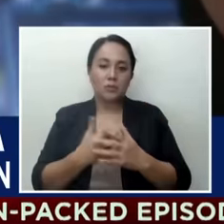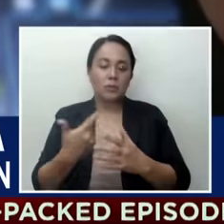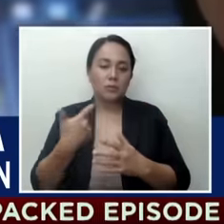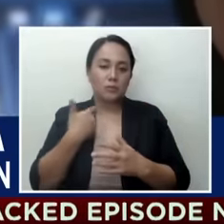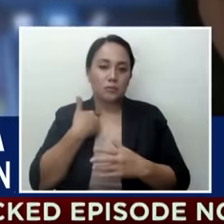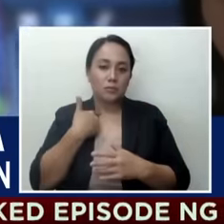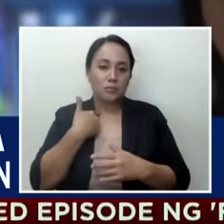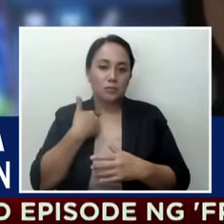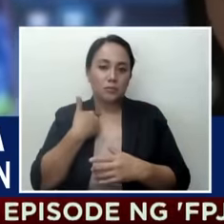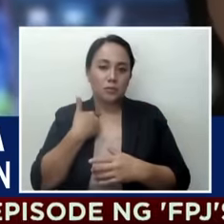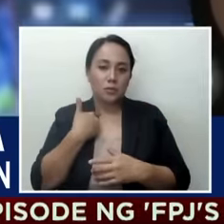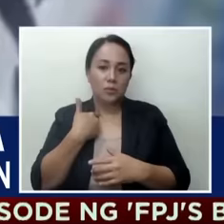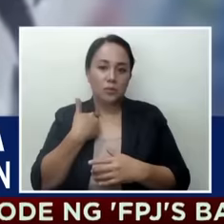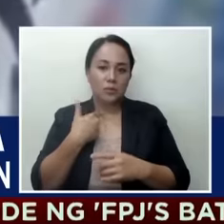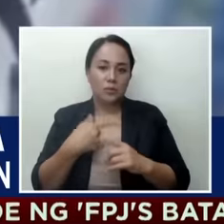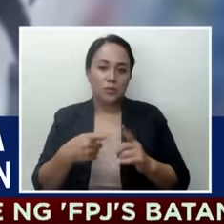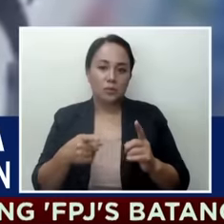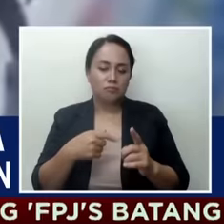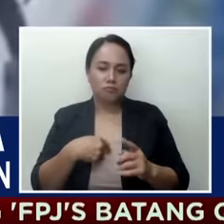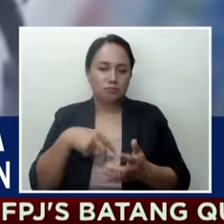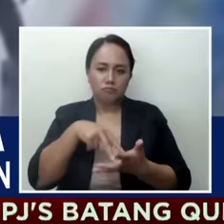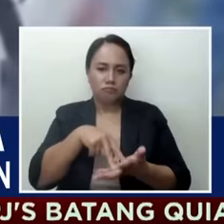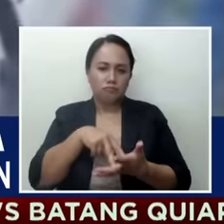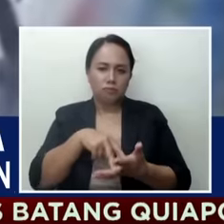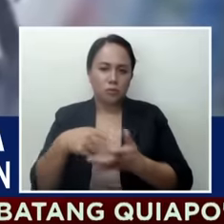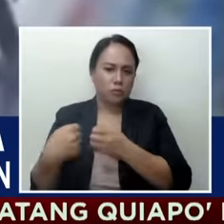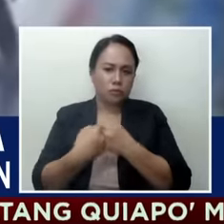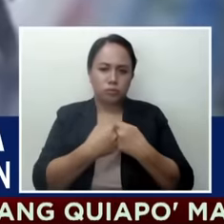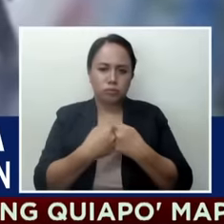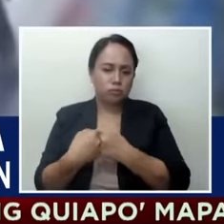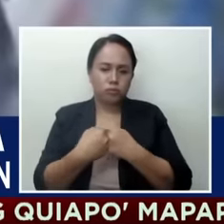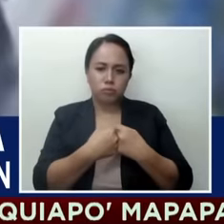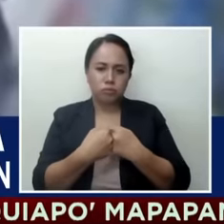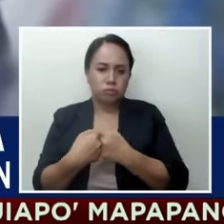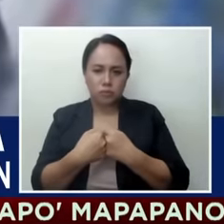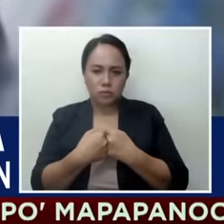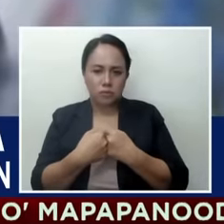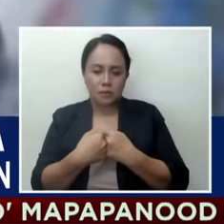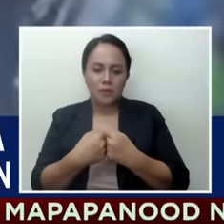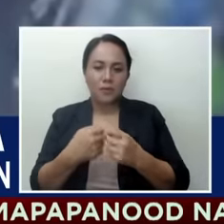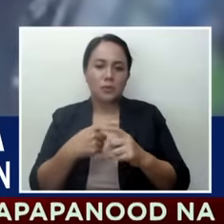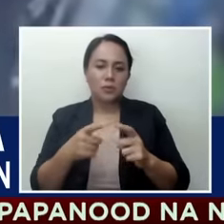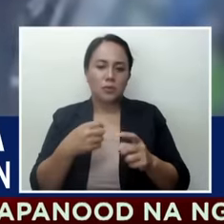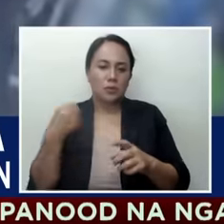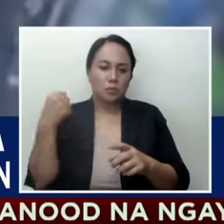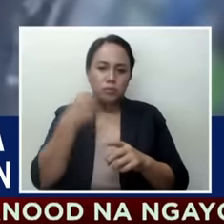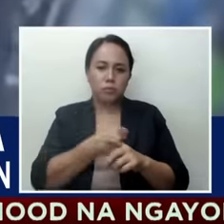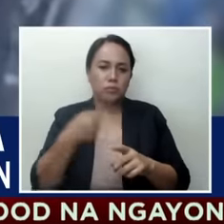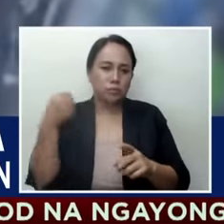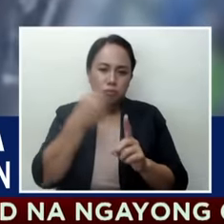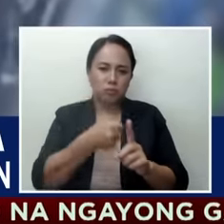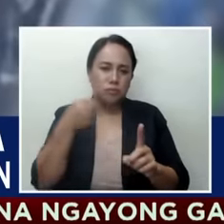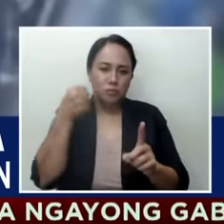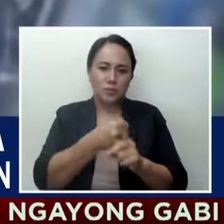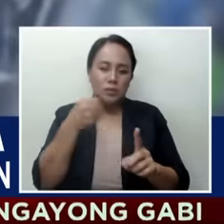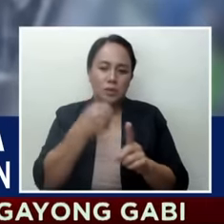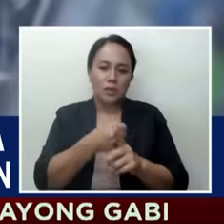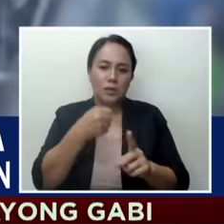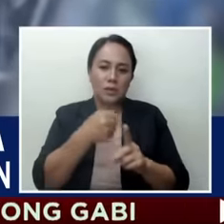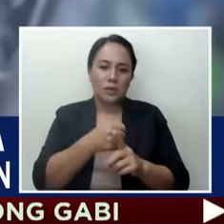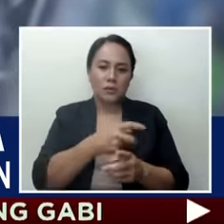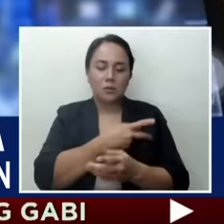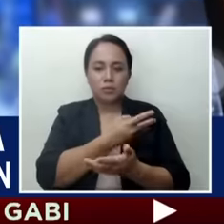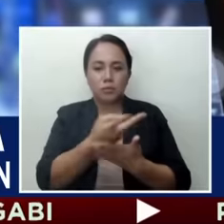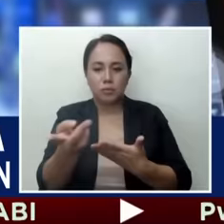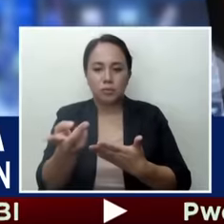baril. Hindi siya nagpatinag at nakipambuno sa hold-upper. Pinagsusuntok niya ang suspect hanggang sa humandusay na sa